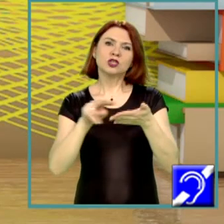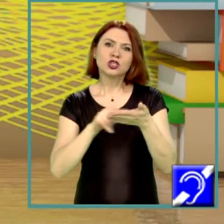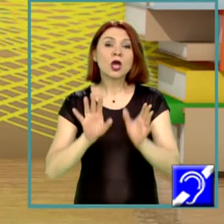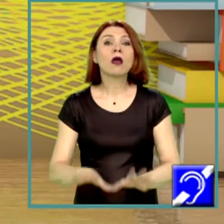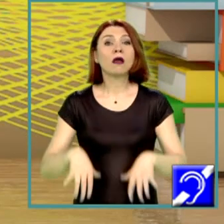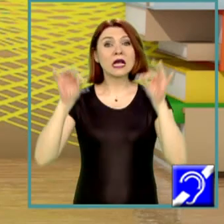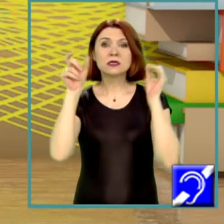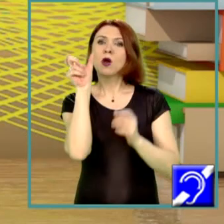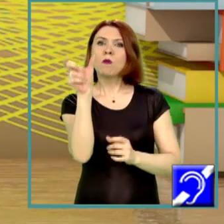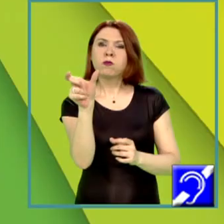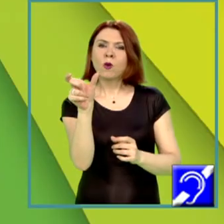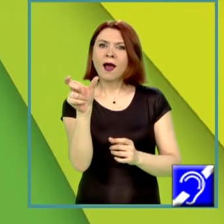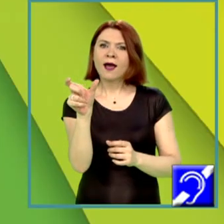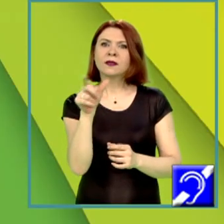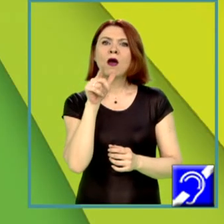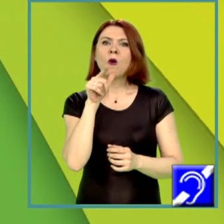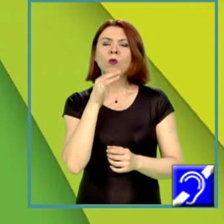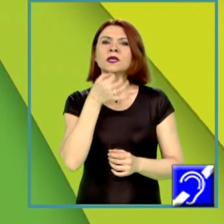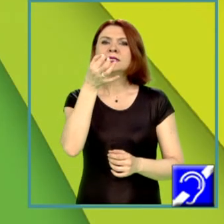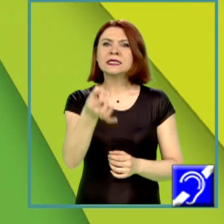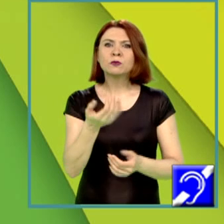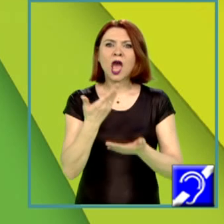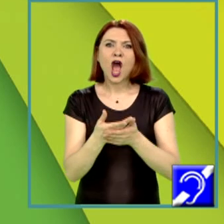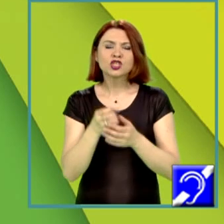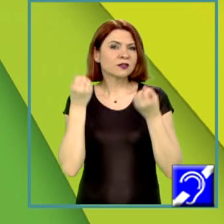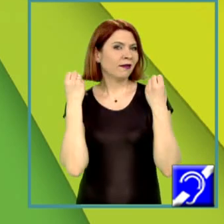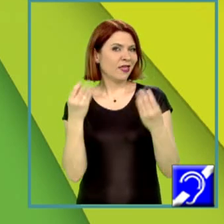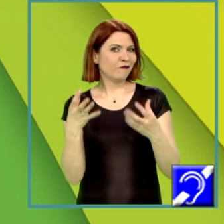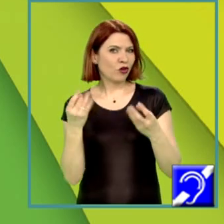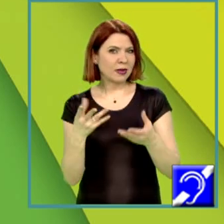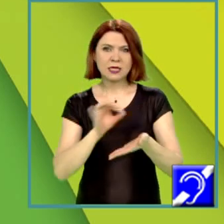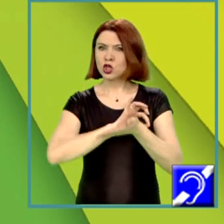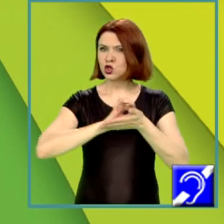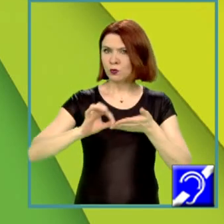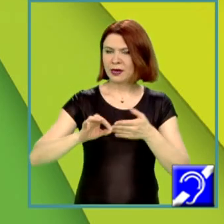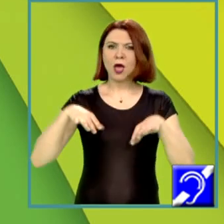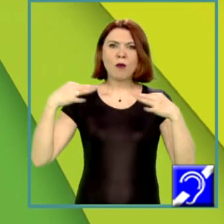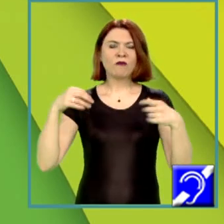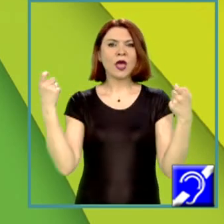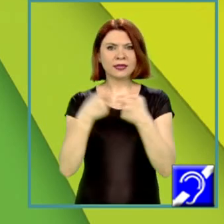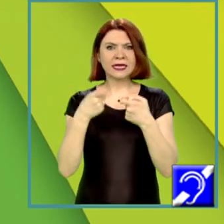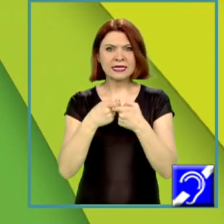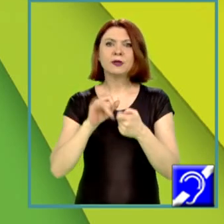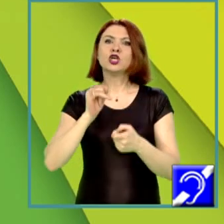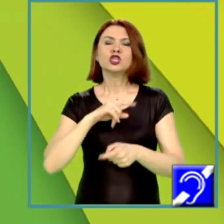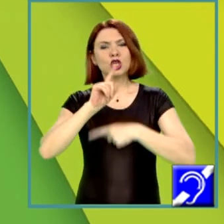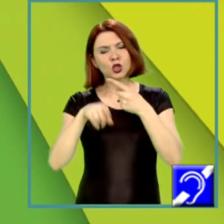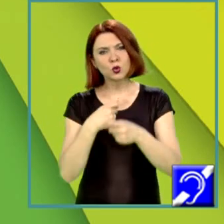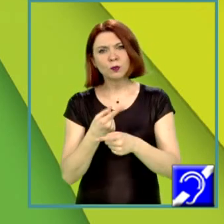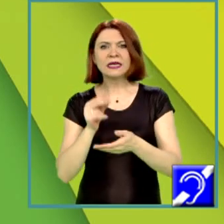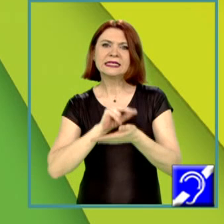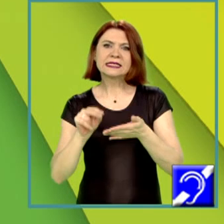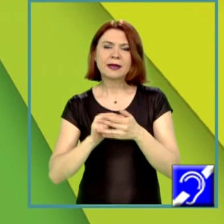în secvența din fragment în care este menționat această informație o subliniem pe foaia cu subiectele și apoi trecem La